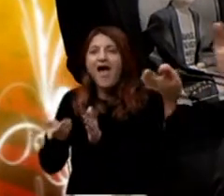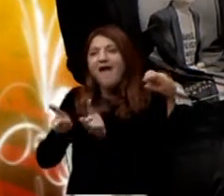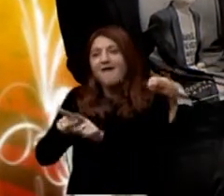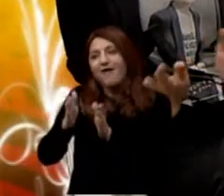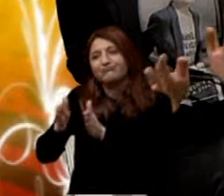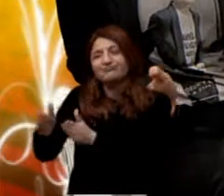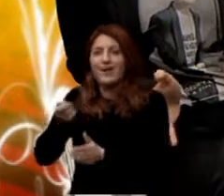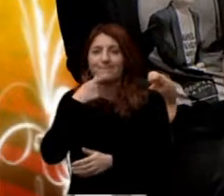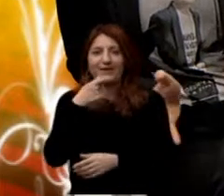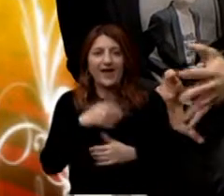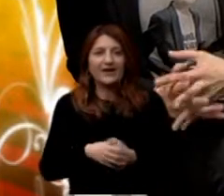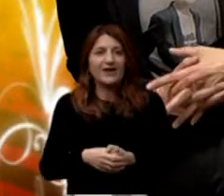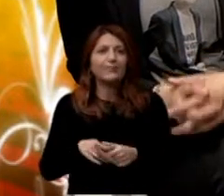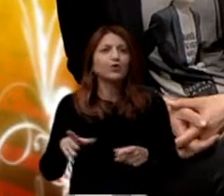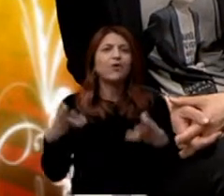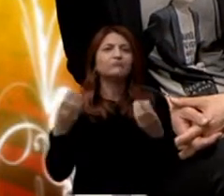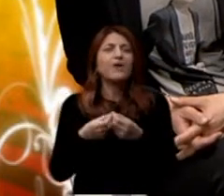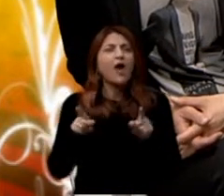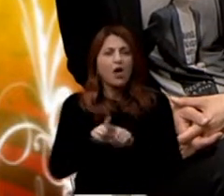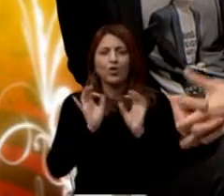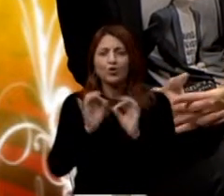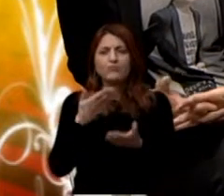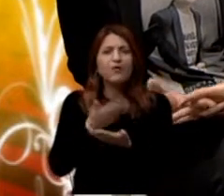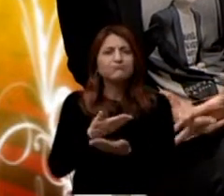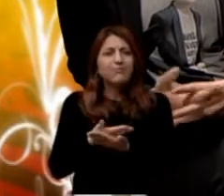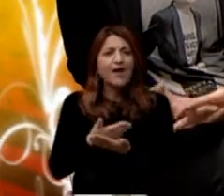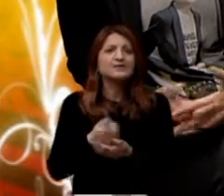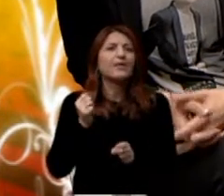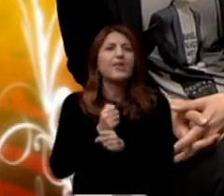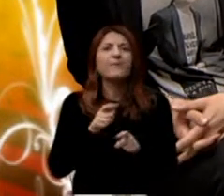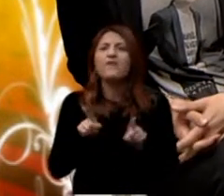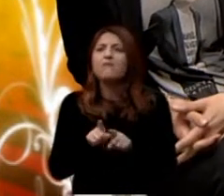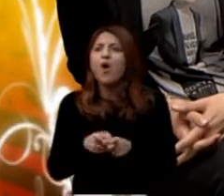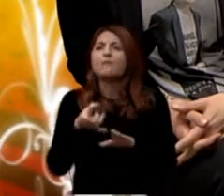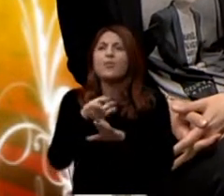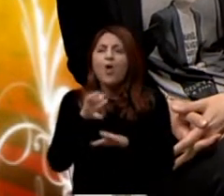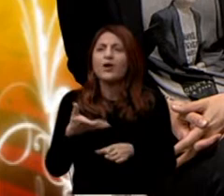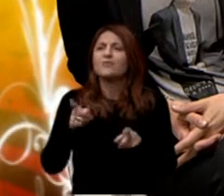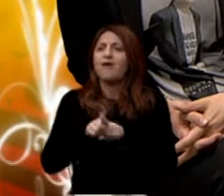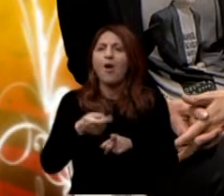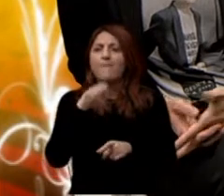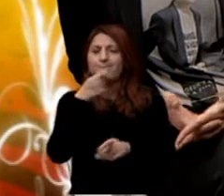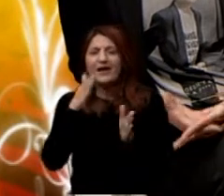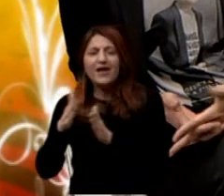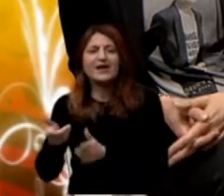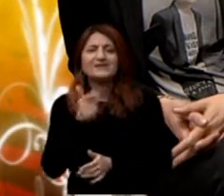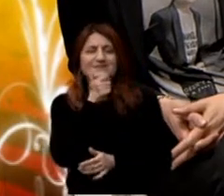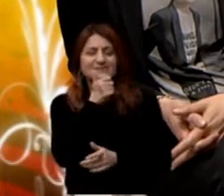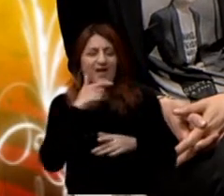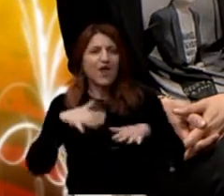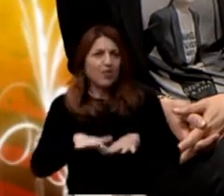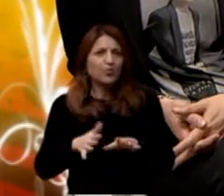smo zapravo obuhvatili sve, to nam je jedna dobra baza za postavljanje normi i standarda za prehranu osoba starije dobi u